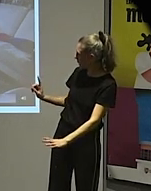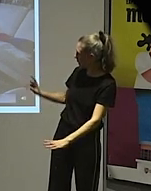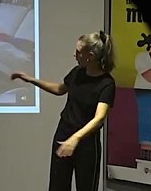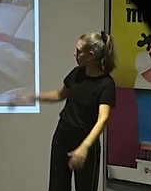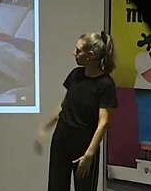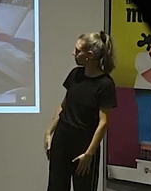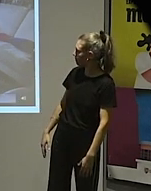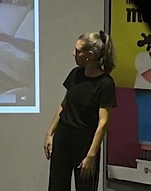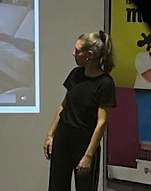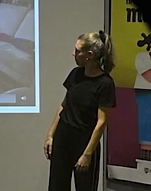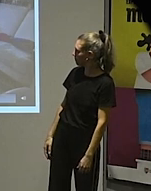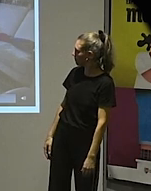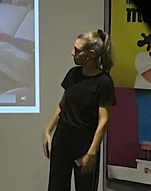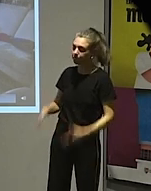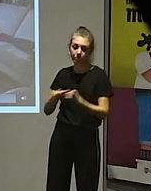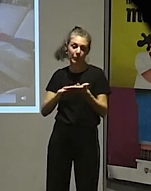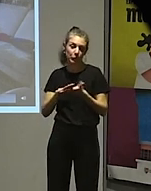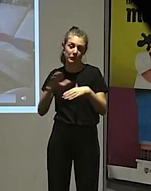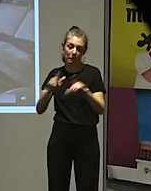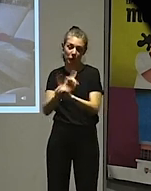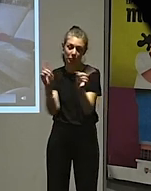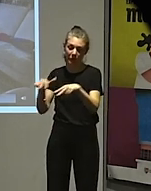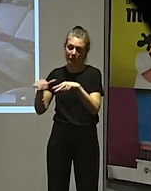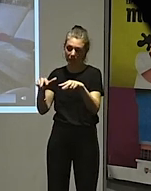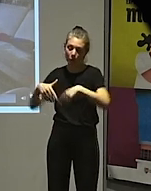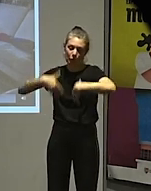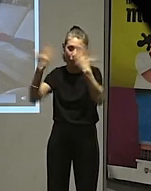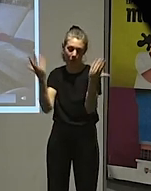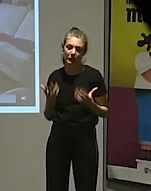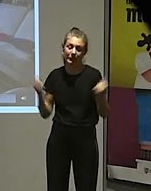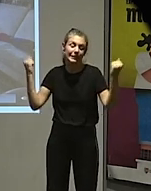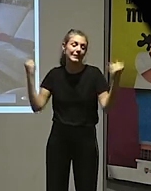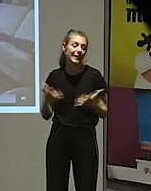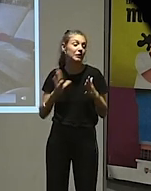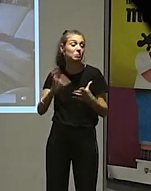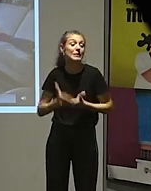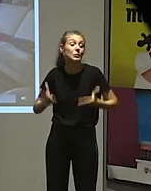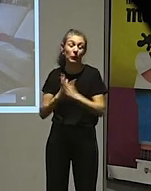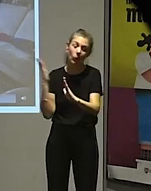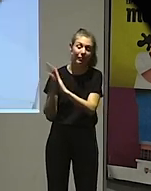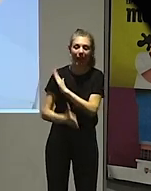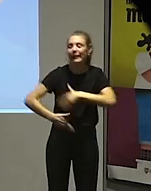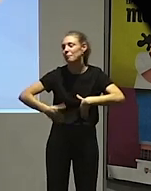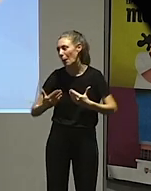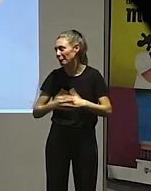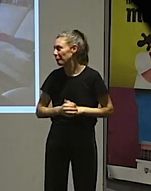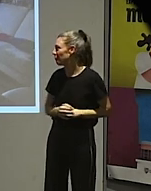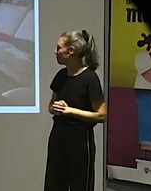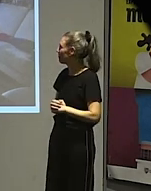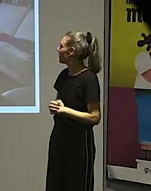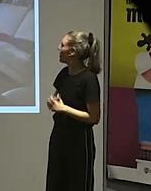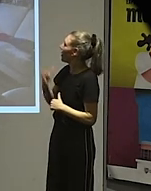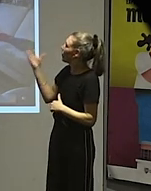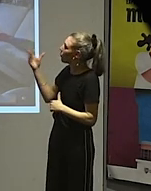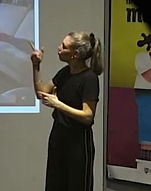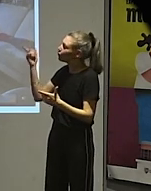ça ne va pas marcher. Donc, je n'ai pas la vidéo qui fonctionne. Ce n'est pas grave. Ça fait partie des aléas. Du coup, là, ce qu'on peut